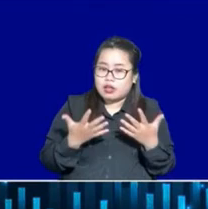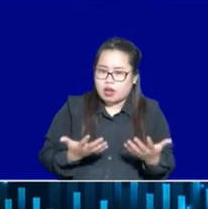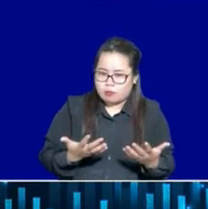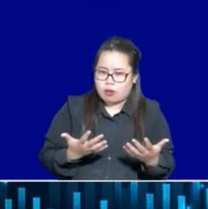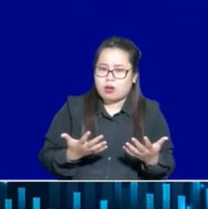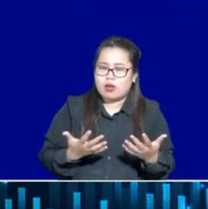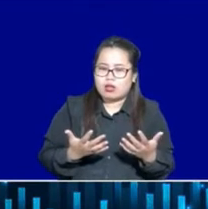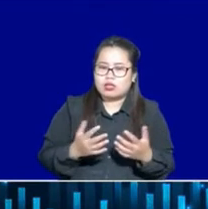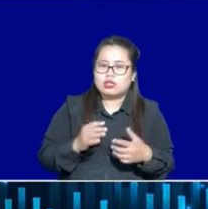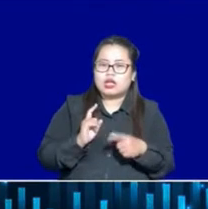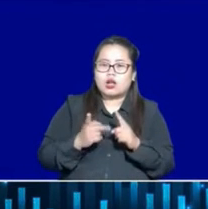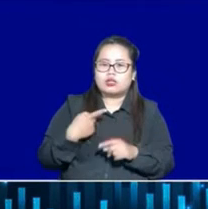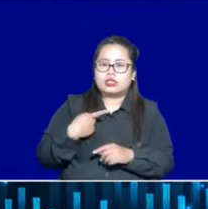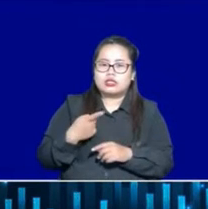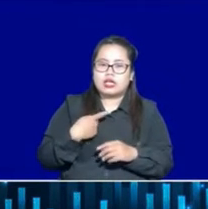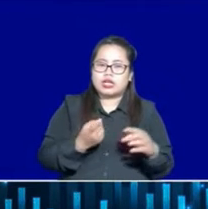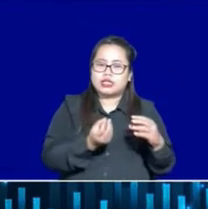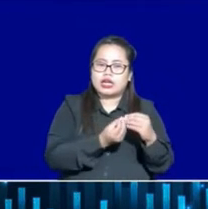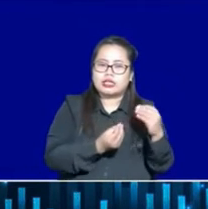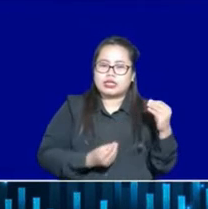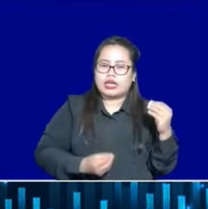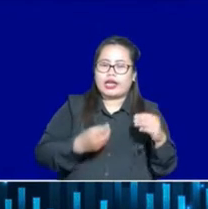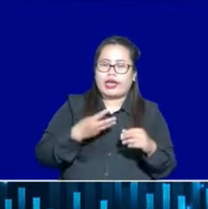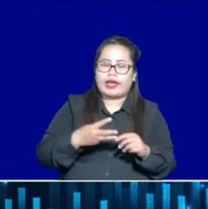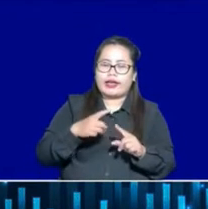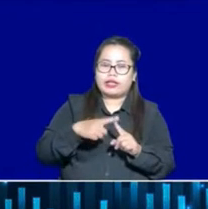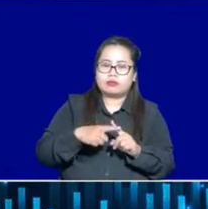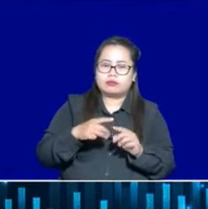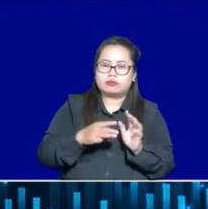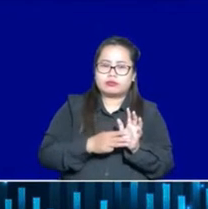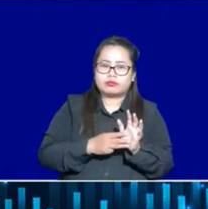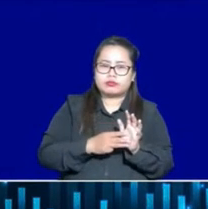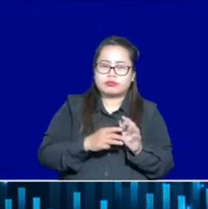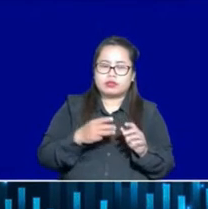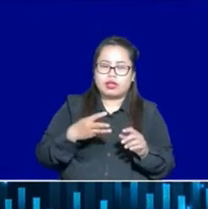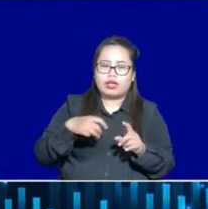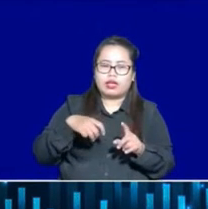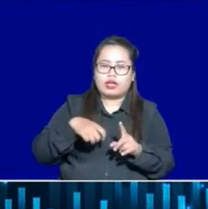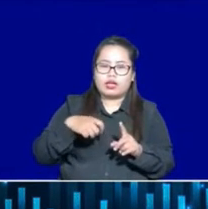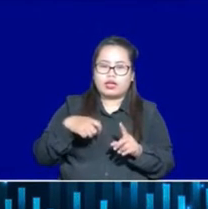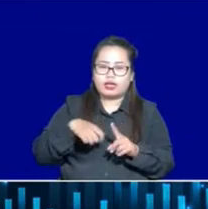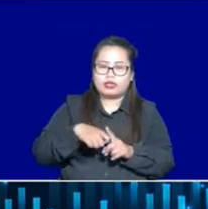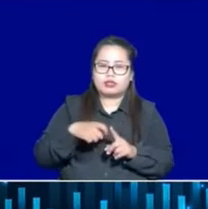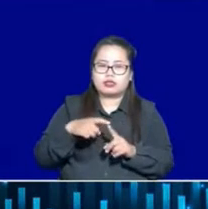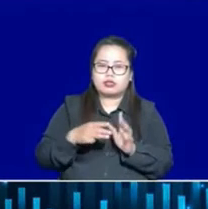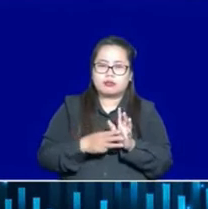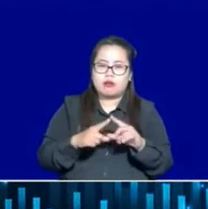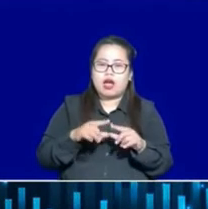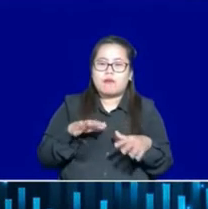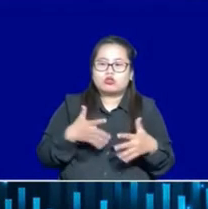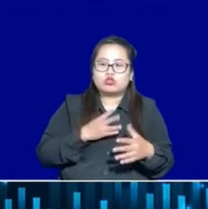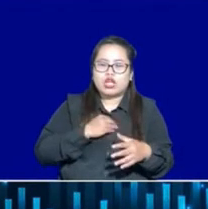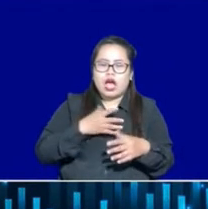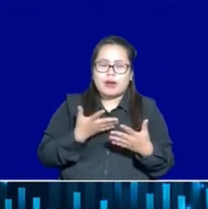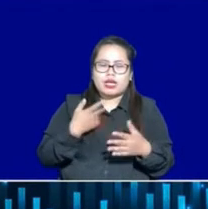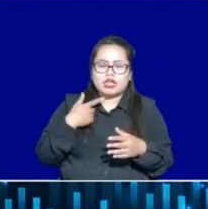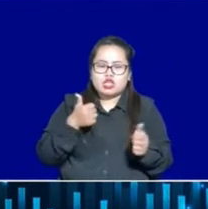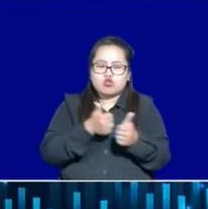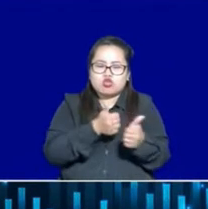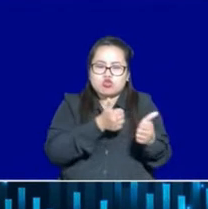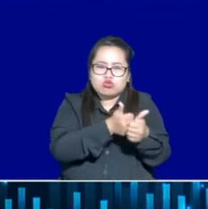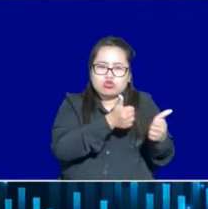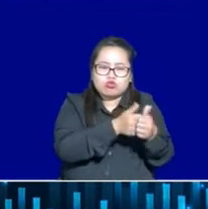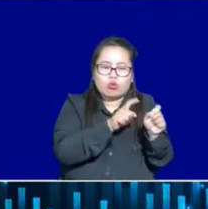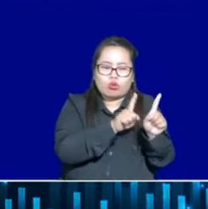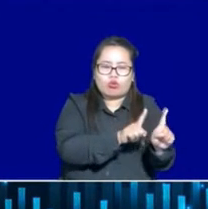jadi generasi enigma. Saya sering mengatakannya itu enigma karena kita ngekor aja dan kita menjadi buyer dan